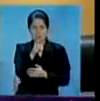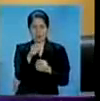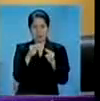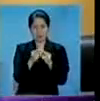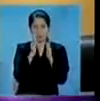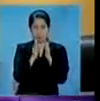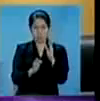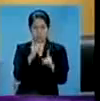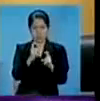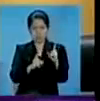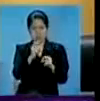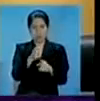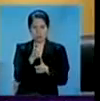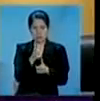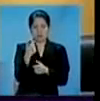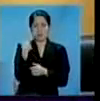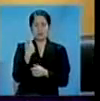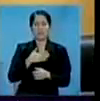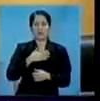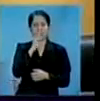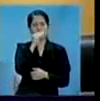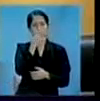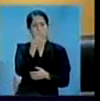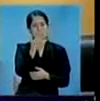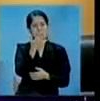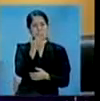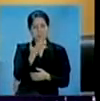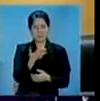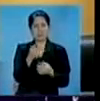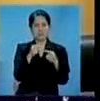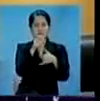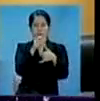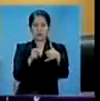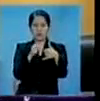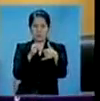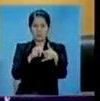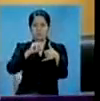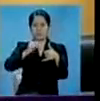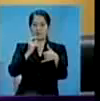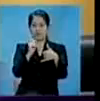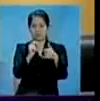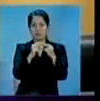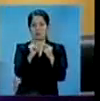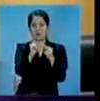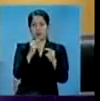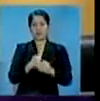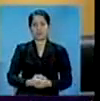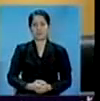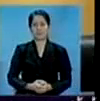ปก็ได้ครับผมไม่ได้พูดหรอกครับคุณจตุพรพยายามที่